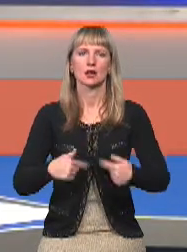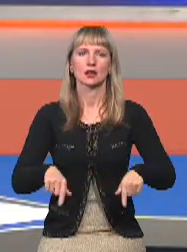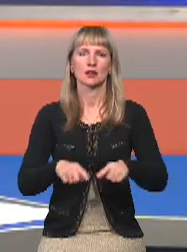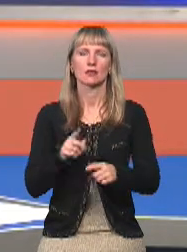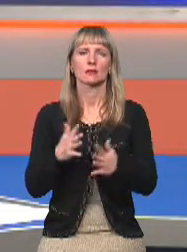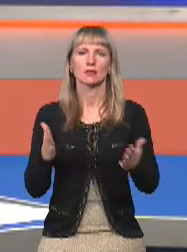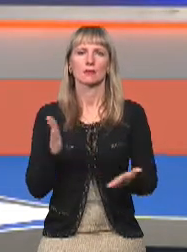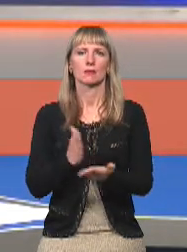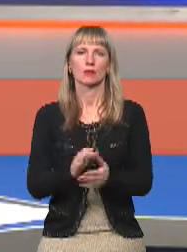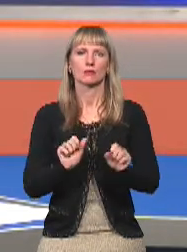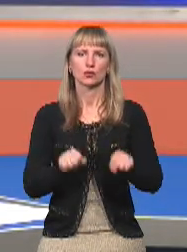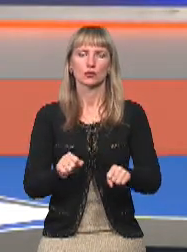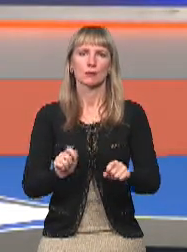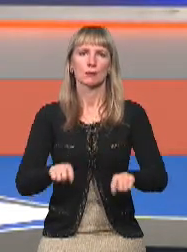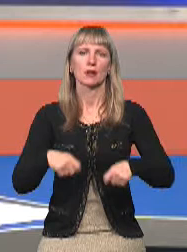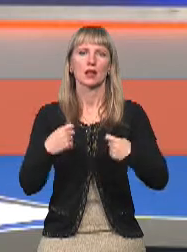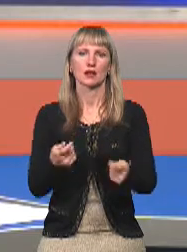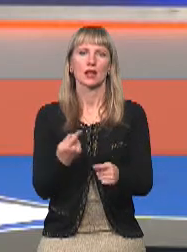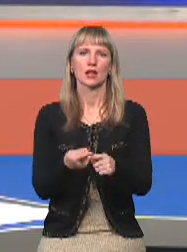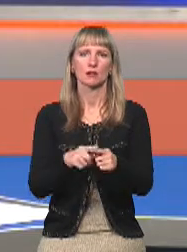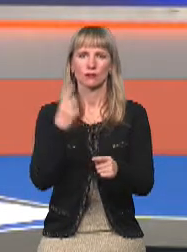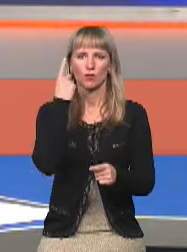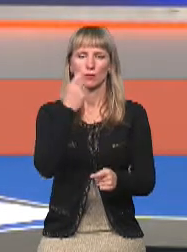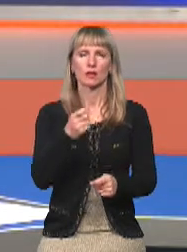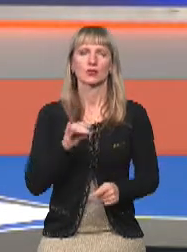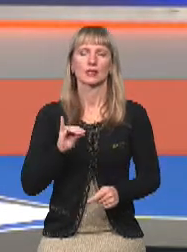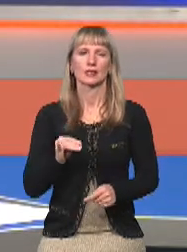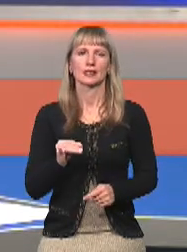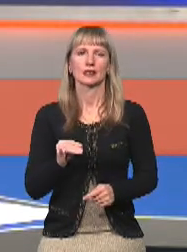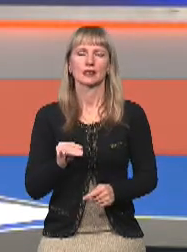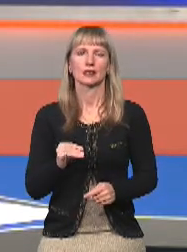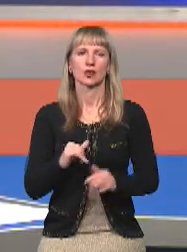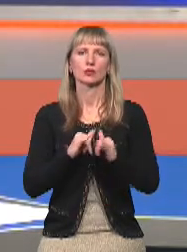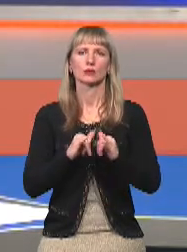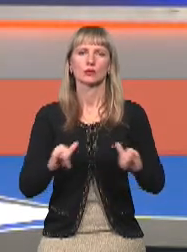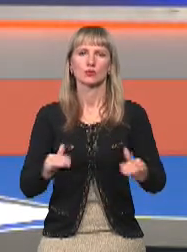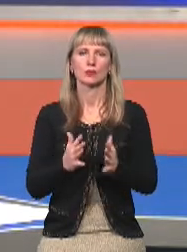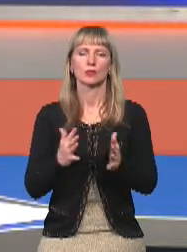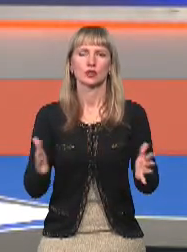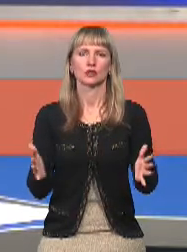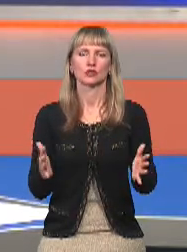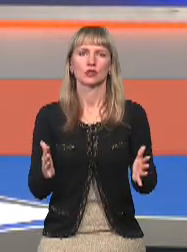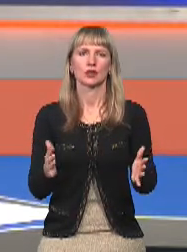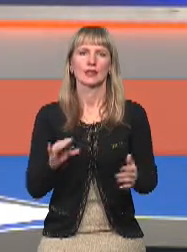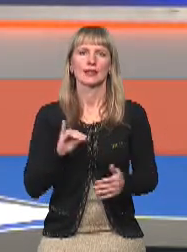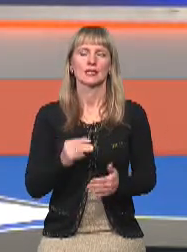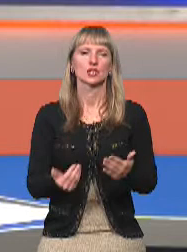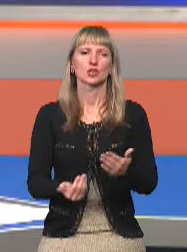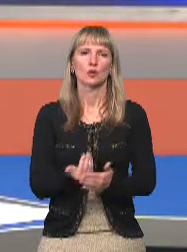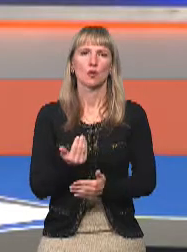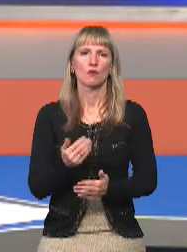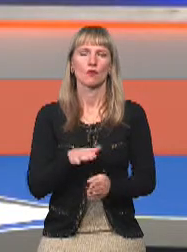вони більше мають можливості доносити цю інформацію і її розповсюджувати більше. Так? Ну, знову ж таки,